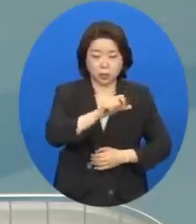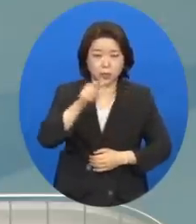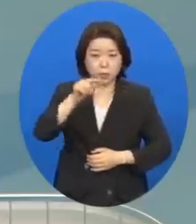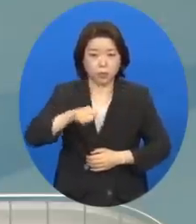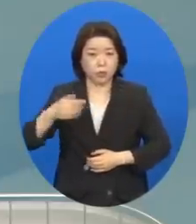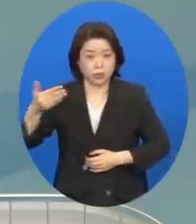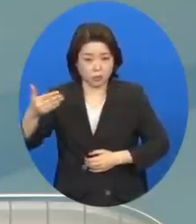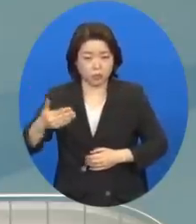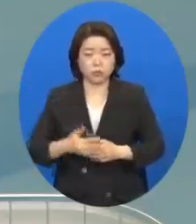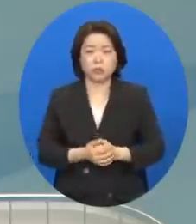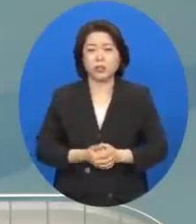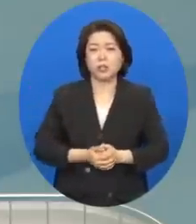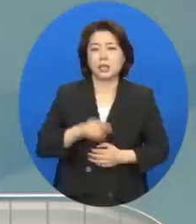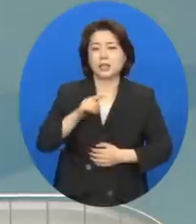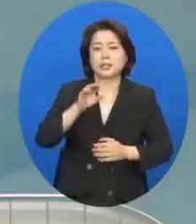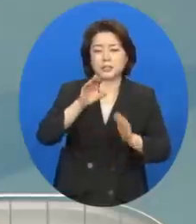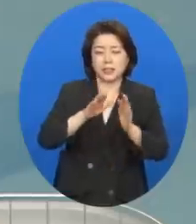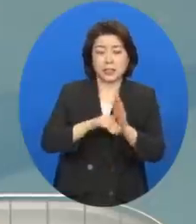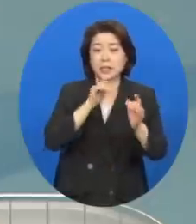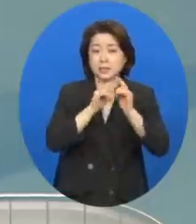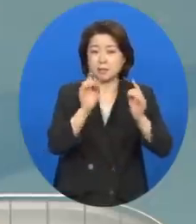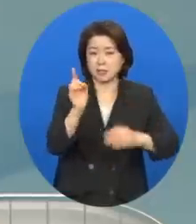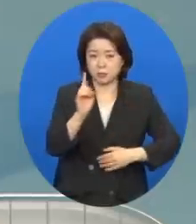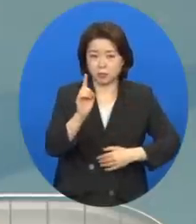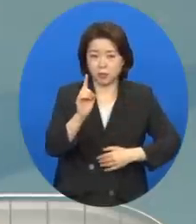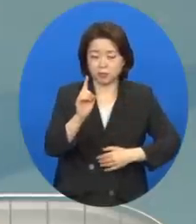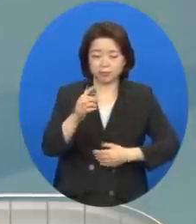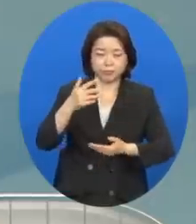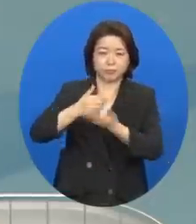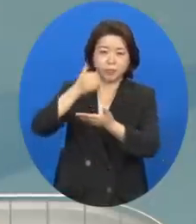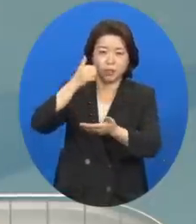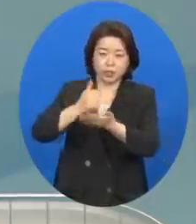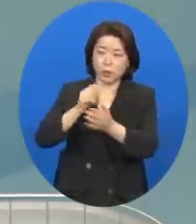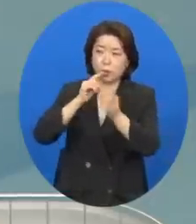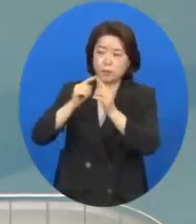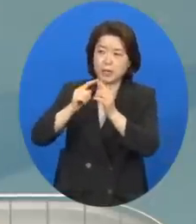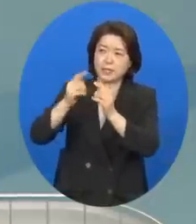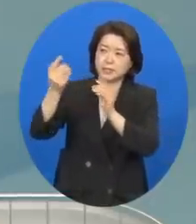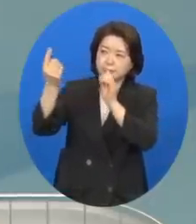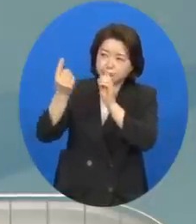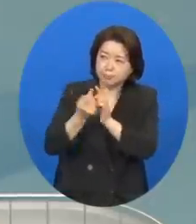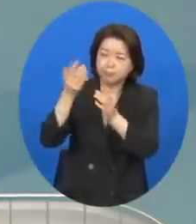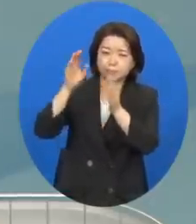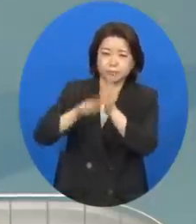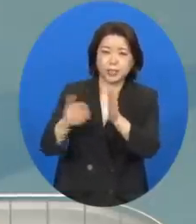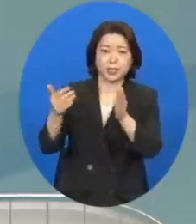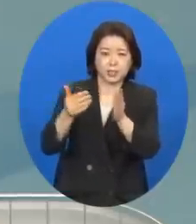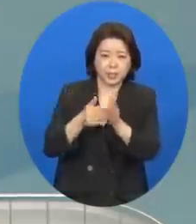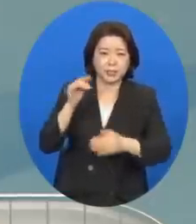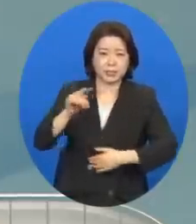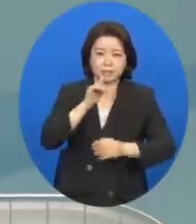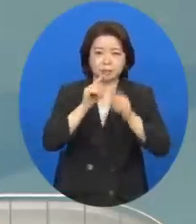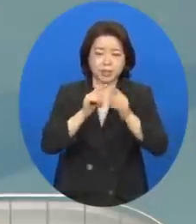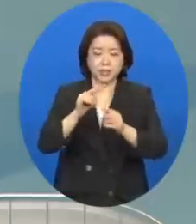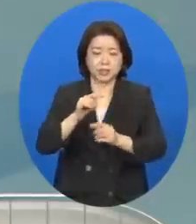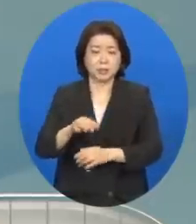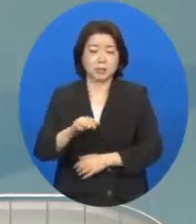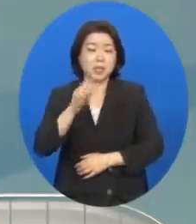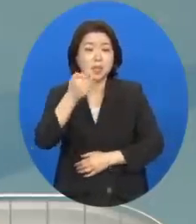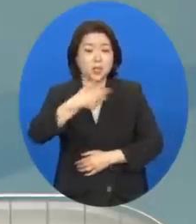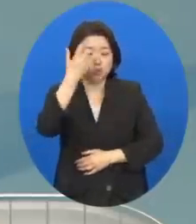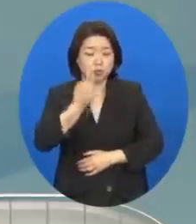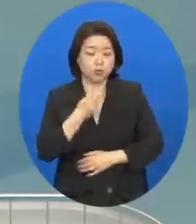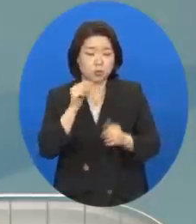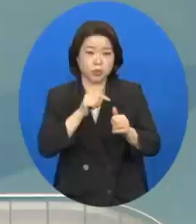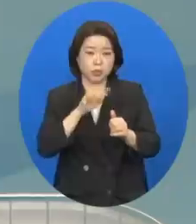그때 당시를 이렇게 말씀합니다. 곧 여호와의 말씀이 응할 때까지라 그의 말씀이 그를